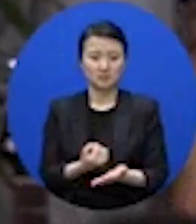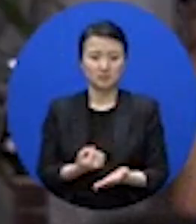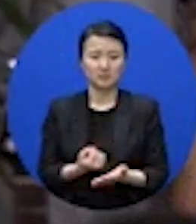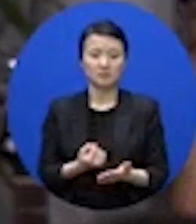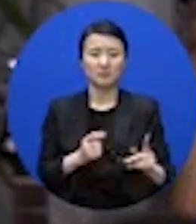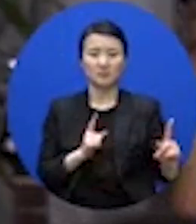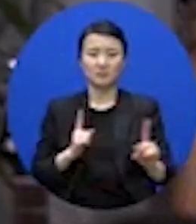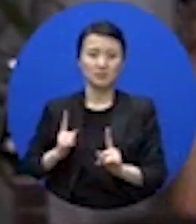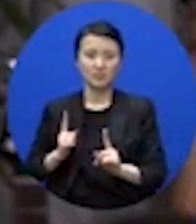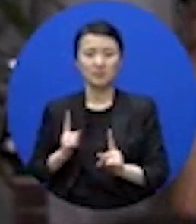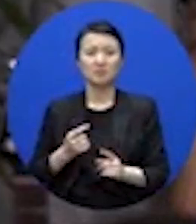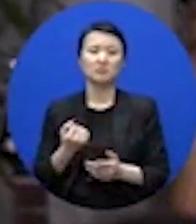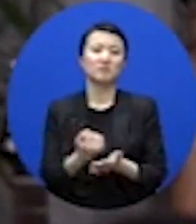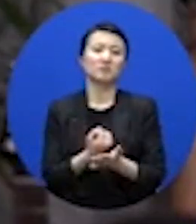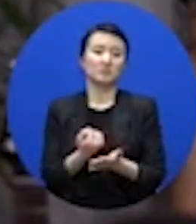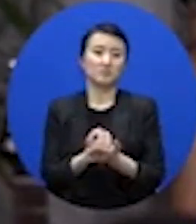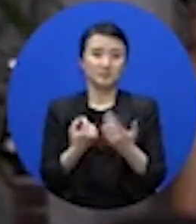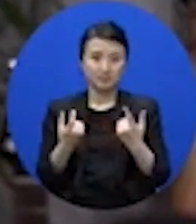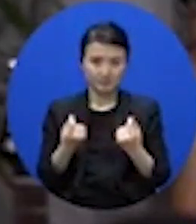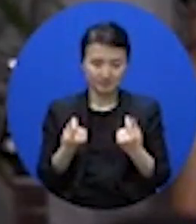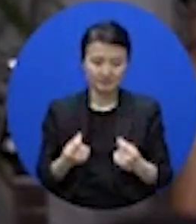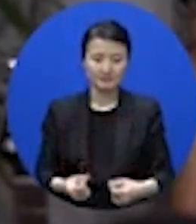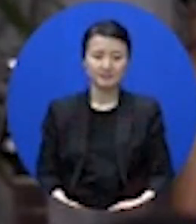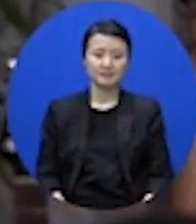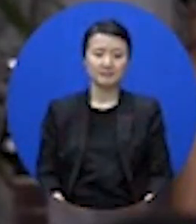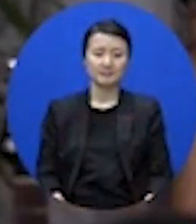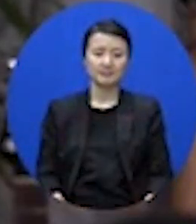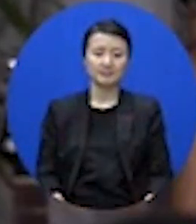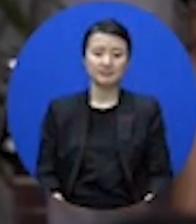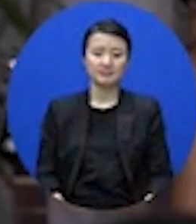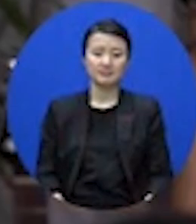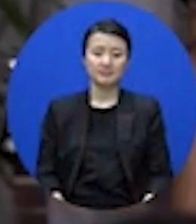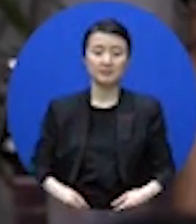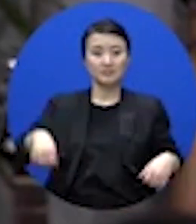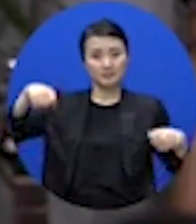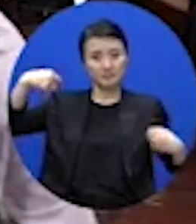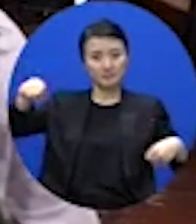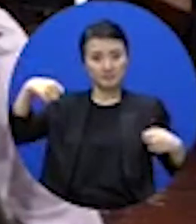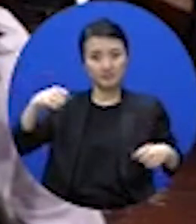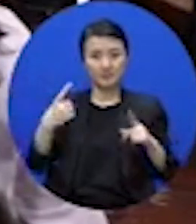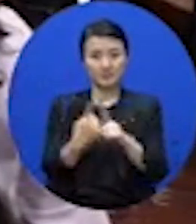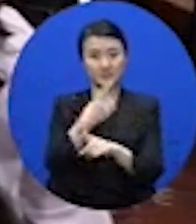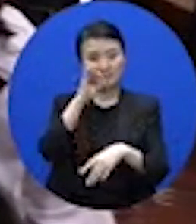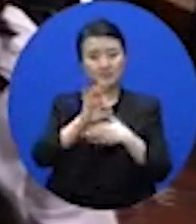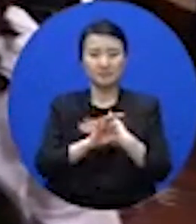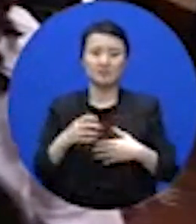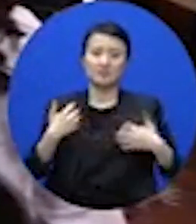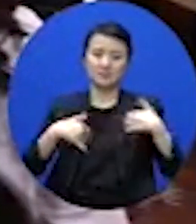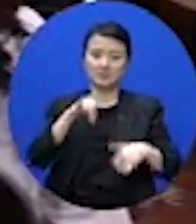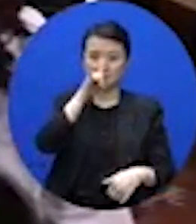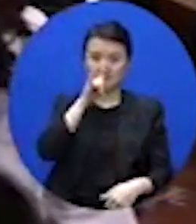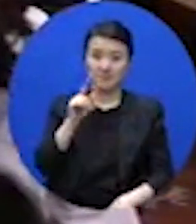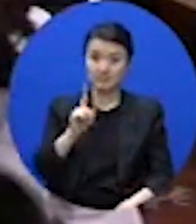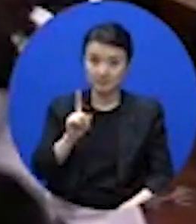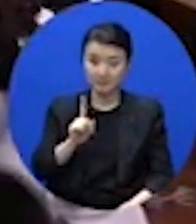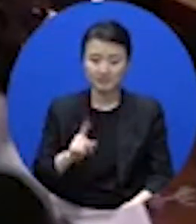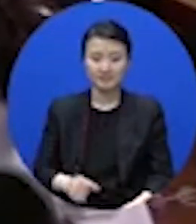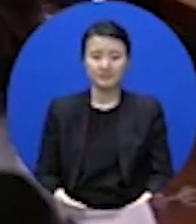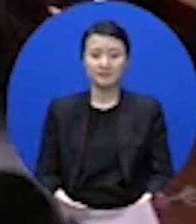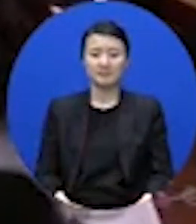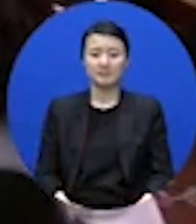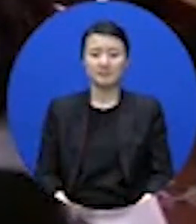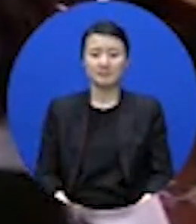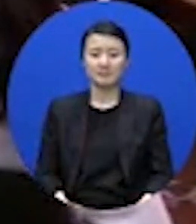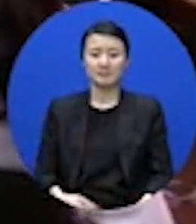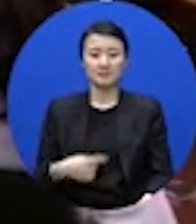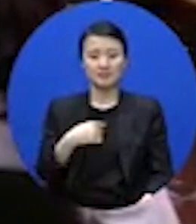반대죠? 그렇게 해서 이제 연극 치료를 보면 참 재밌는 게요. 제가 너무